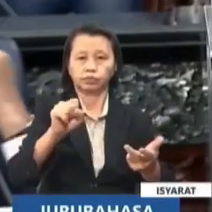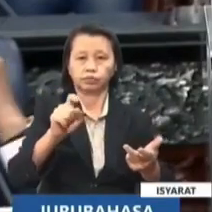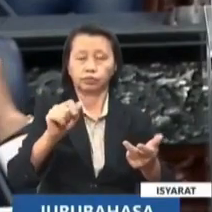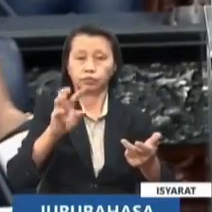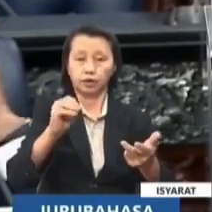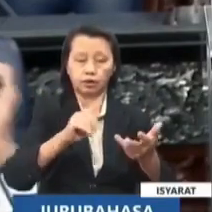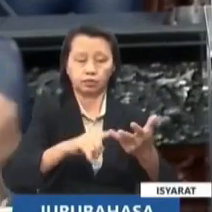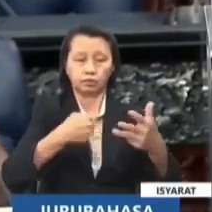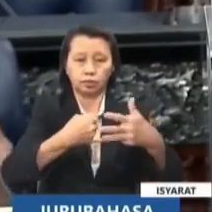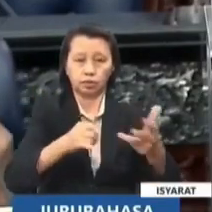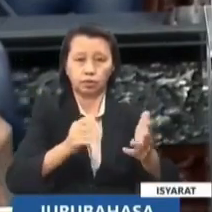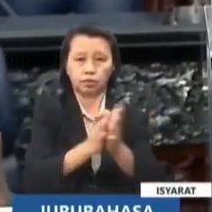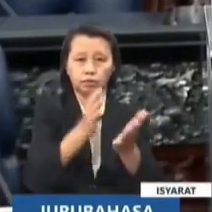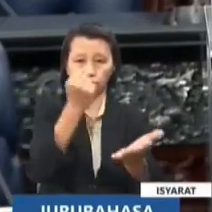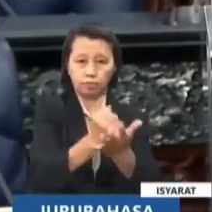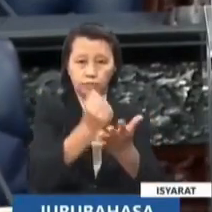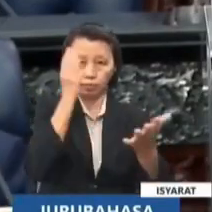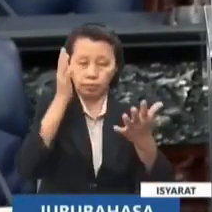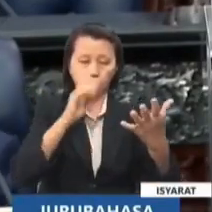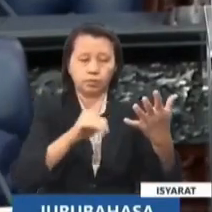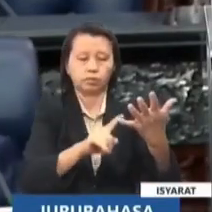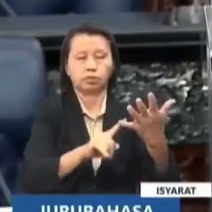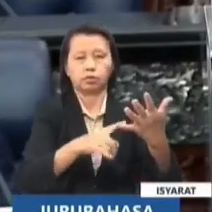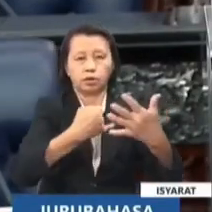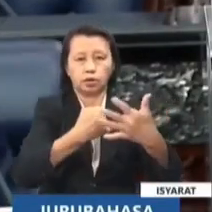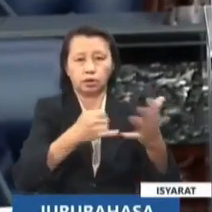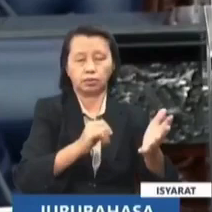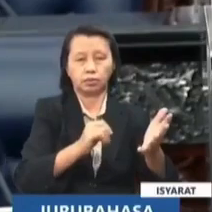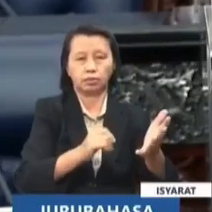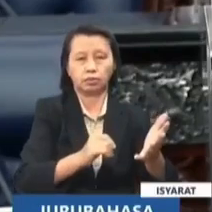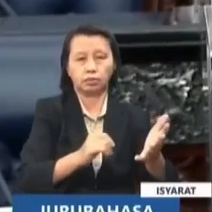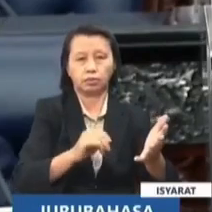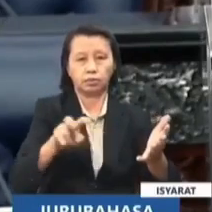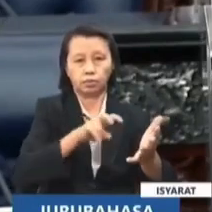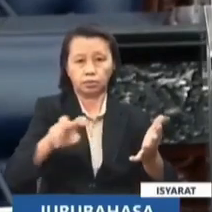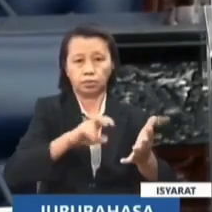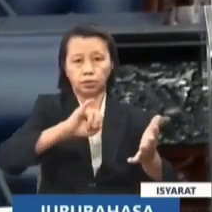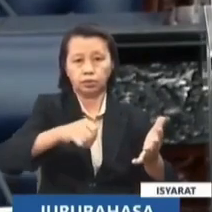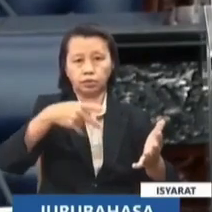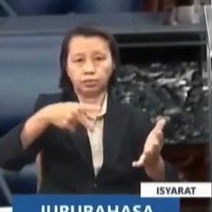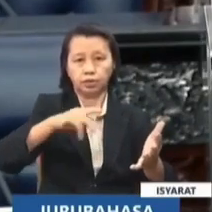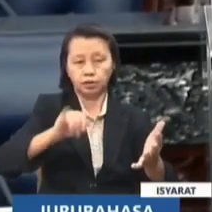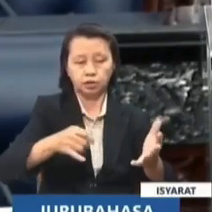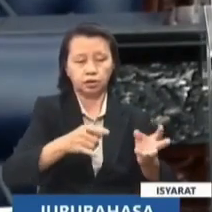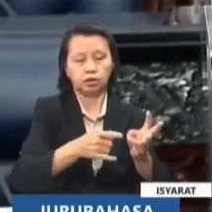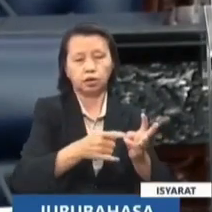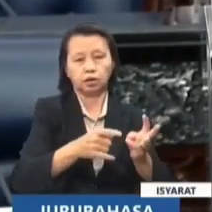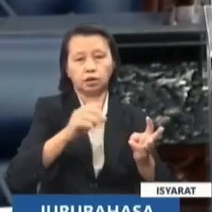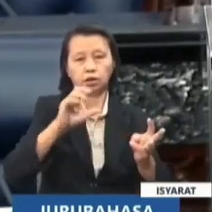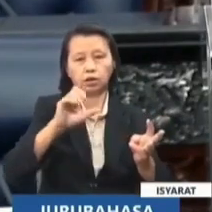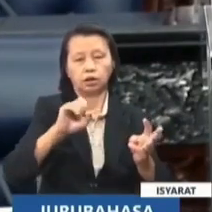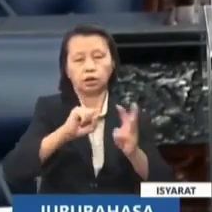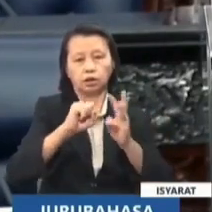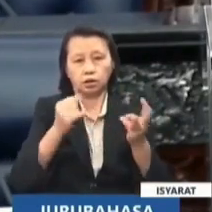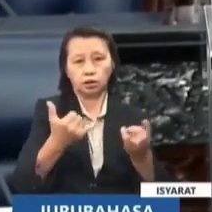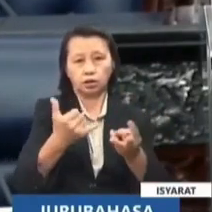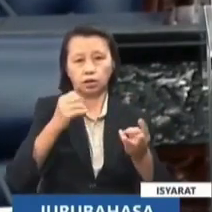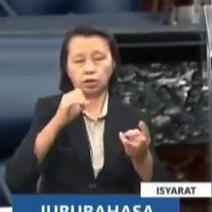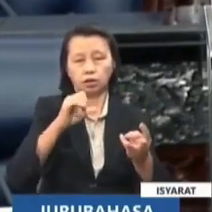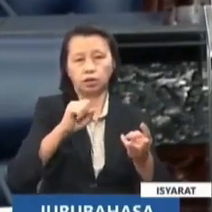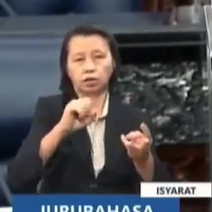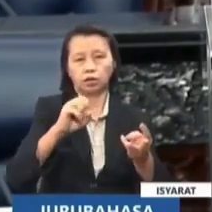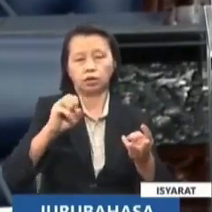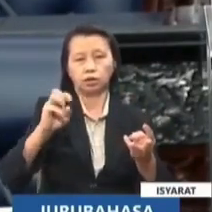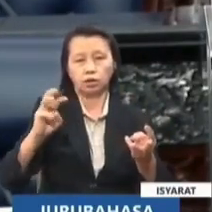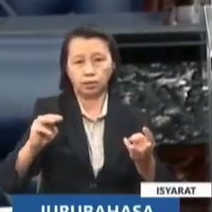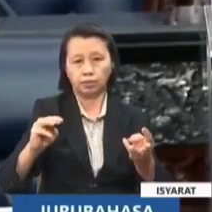Diraja Malaysia, Jabatan Immigration Malaysia, Jabatan Pengangkutan Jalan Malaysia dan Suruhanjaya Syarikat Malaysia,